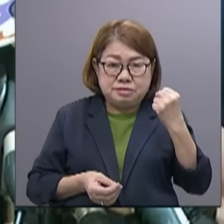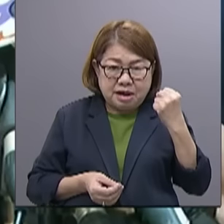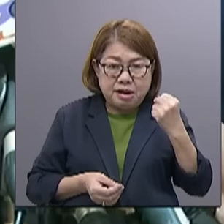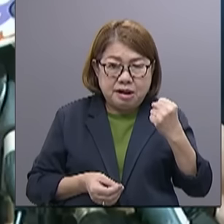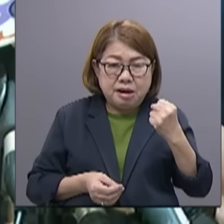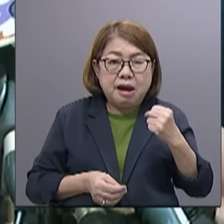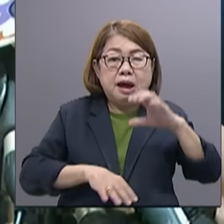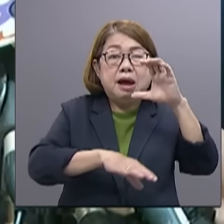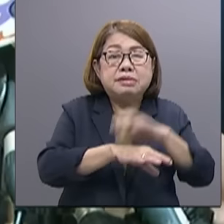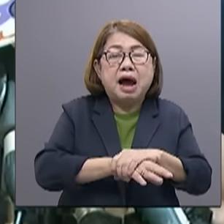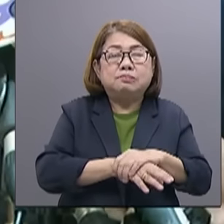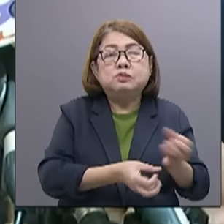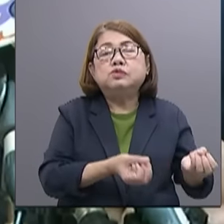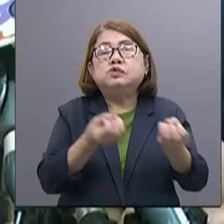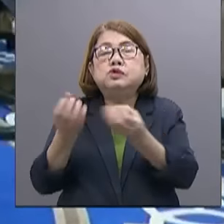ทพ